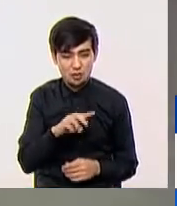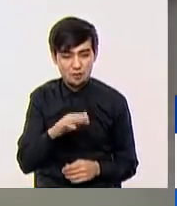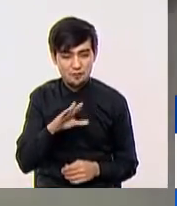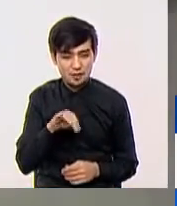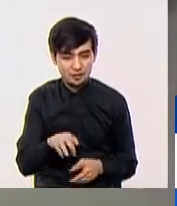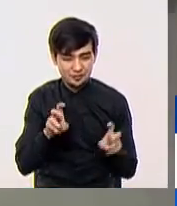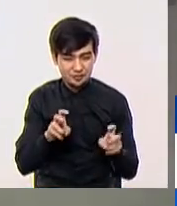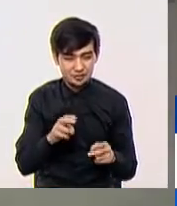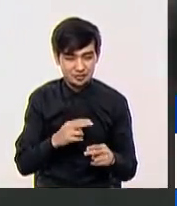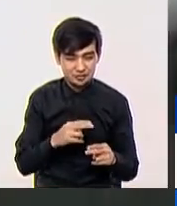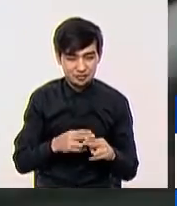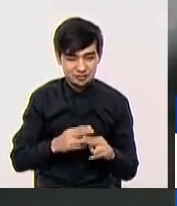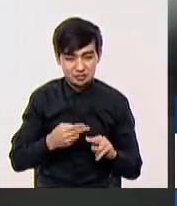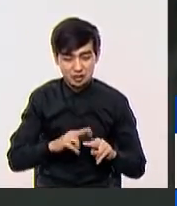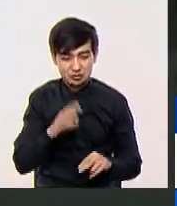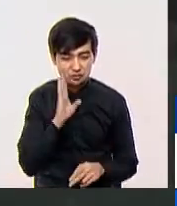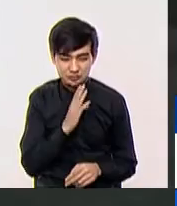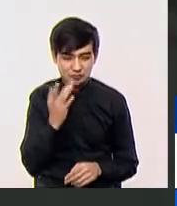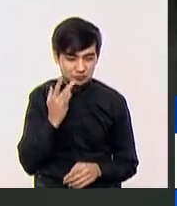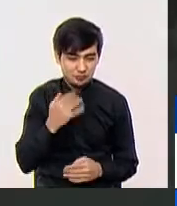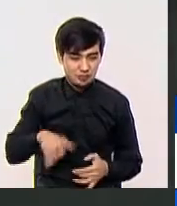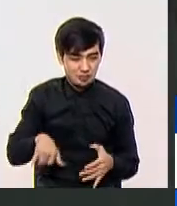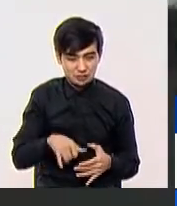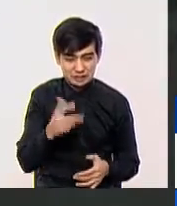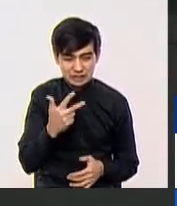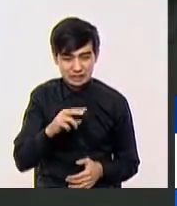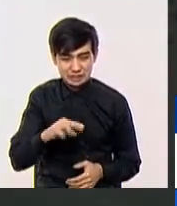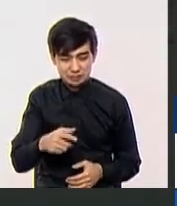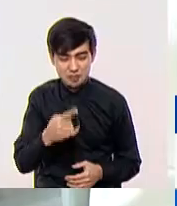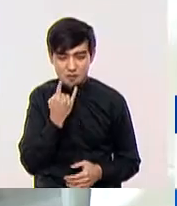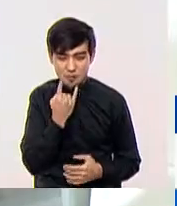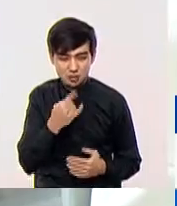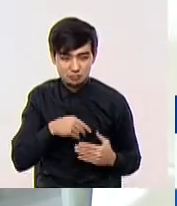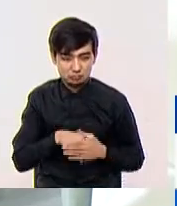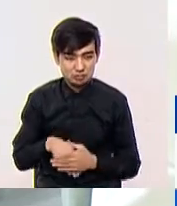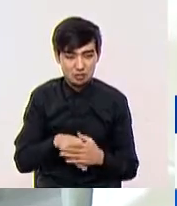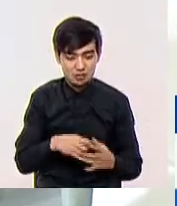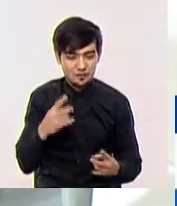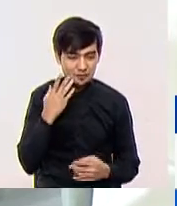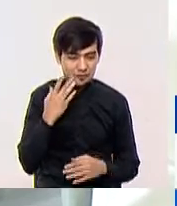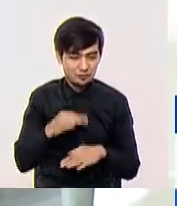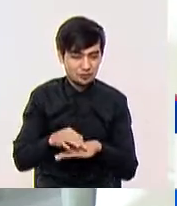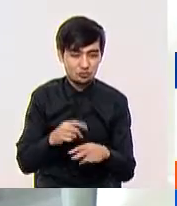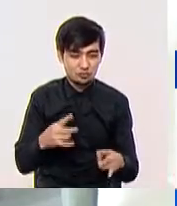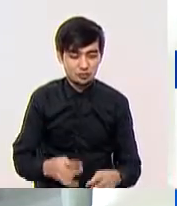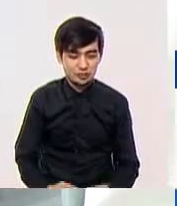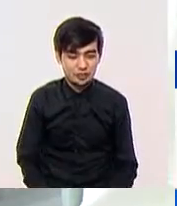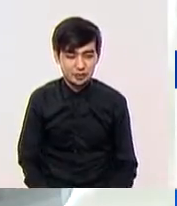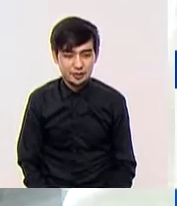Теперь женщина должна постоянно носить на себе 3-килограммовую сумку с аккумуляторами. То есть ни ванна никакая,